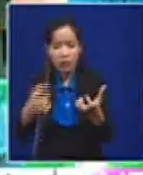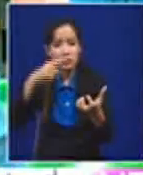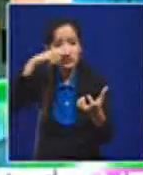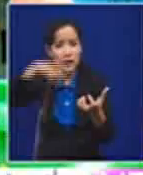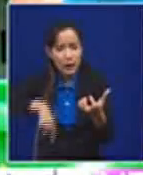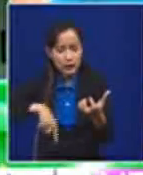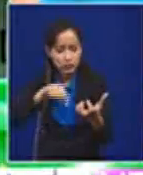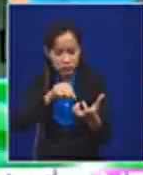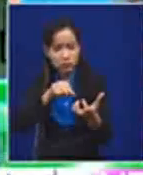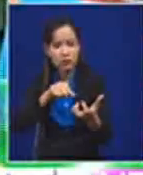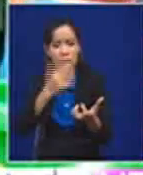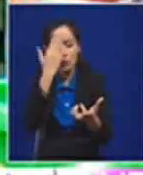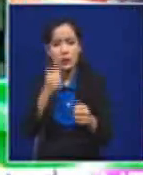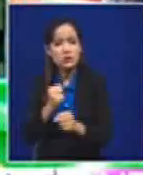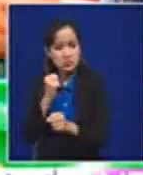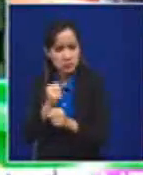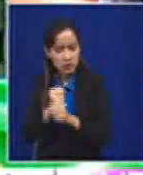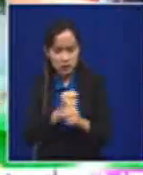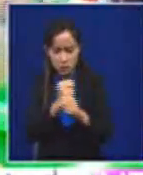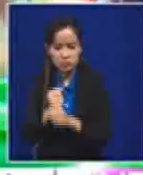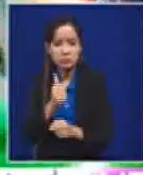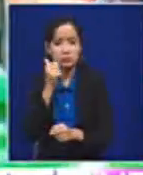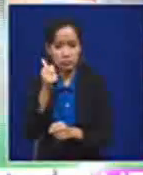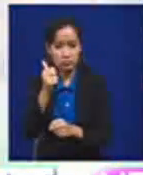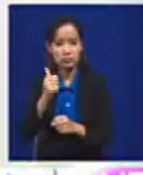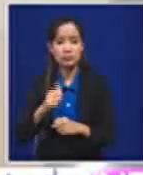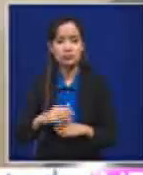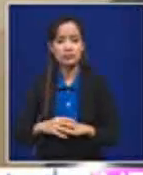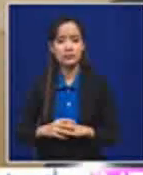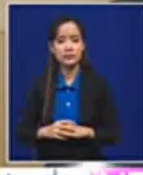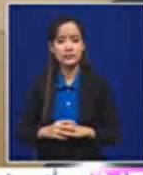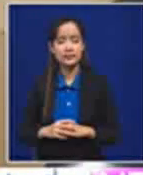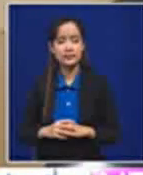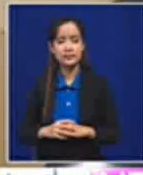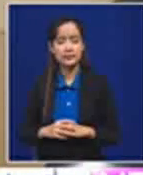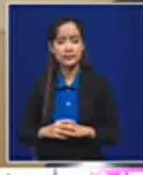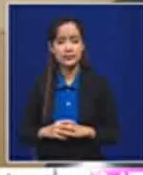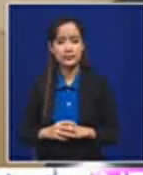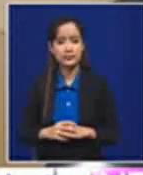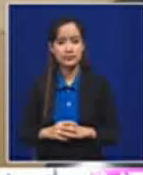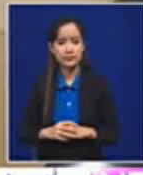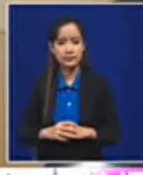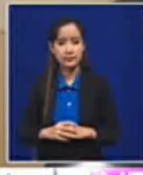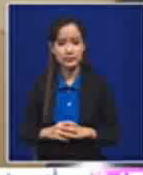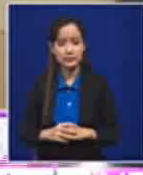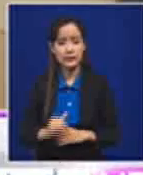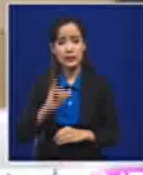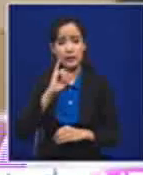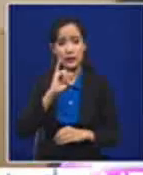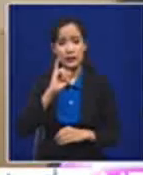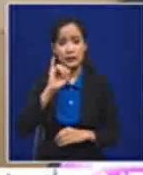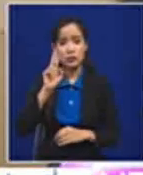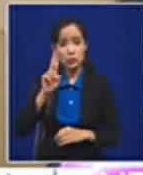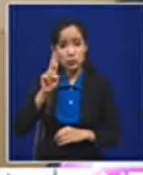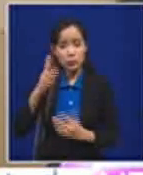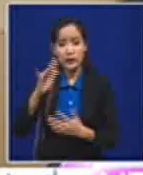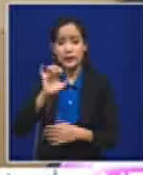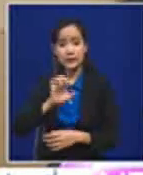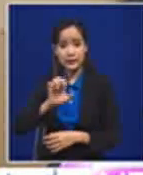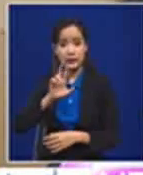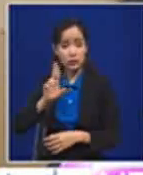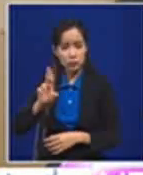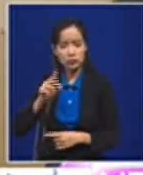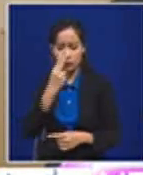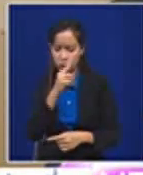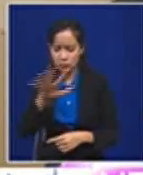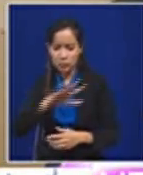ยเพื่อให้การทำงานมีประสิทธิภาพมากยิ่งขึ้น จากการที่ EU ได้มาติดตามความคืบหน้าเนี่ยนะครับในภาพรวมเนี่ยก็มีความ